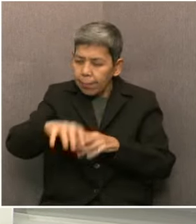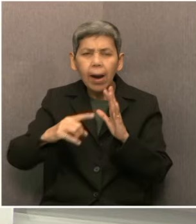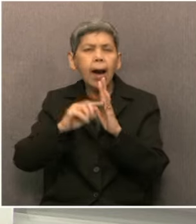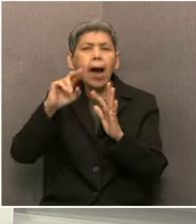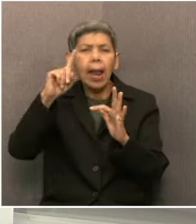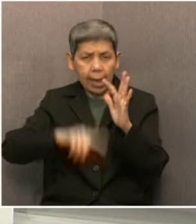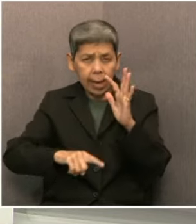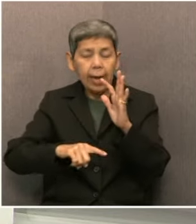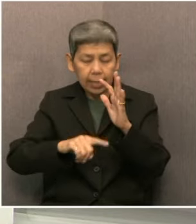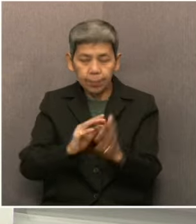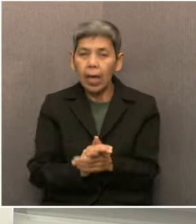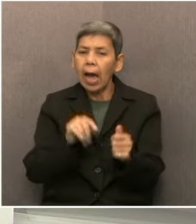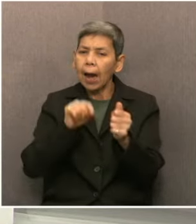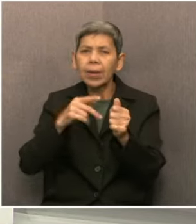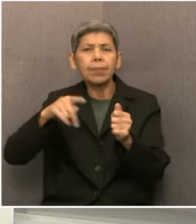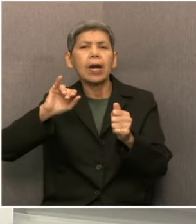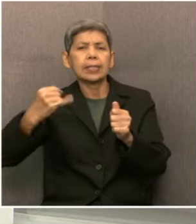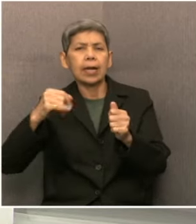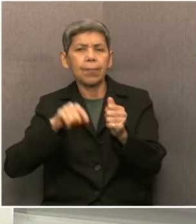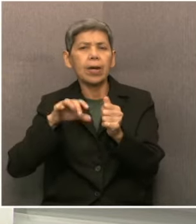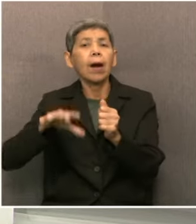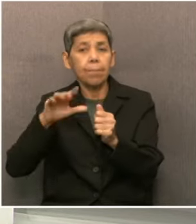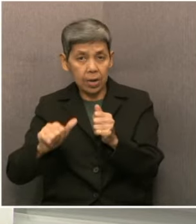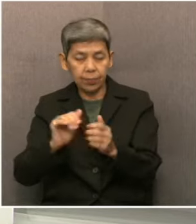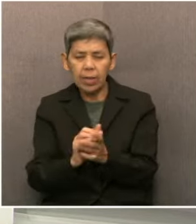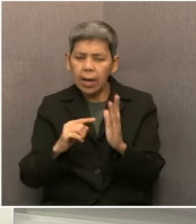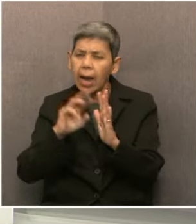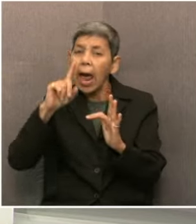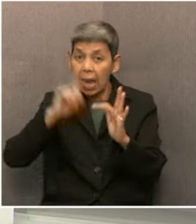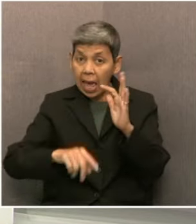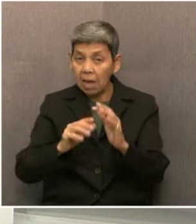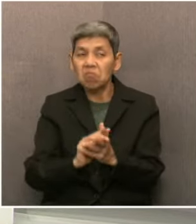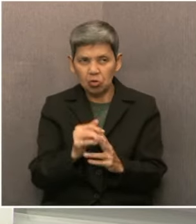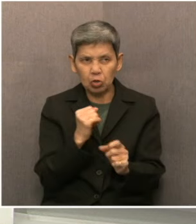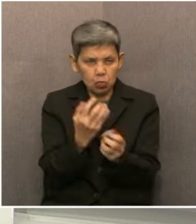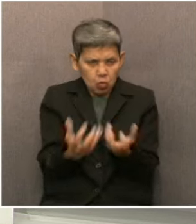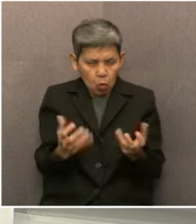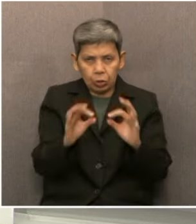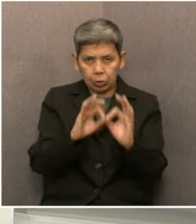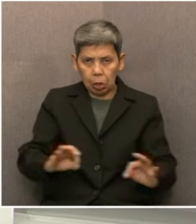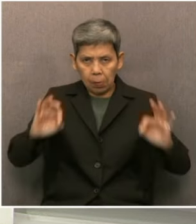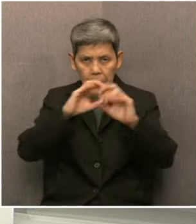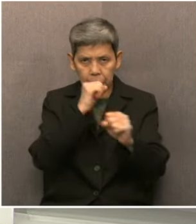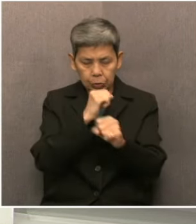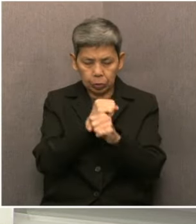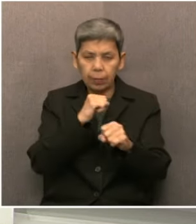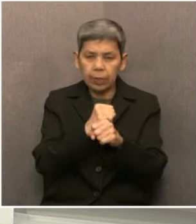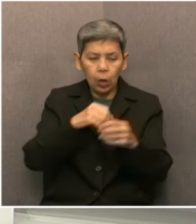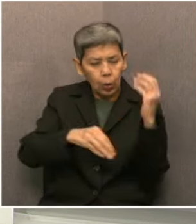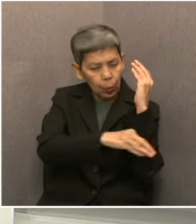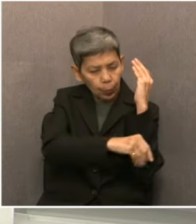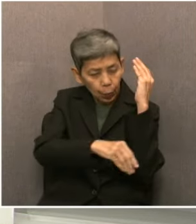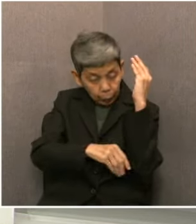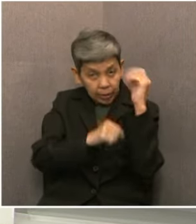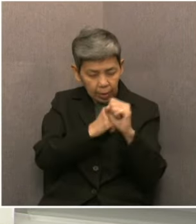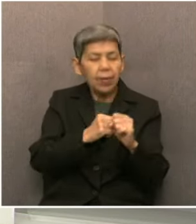อำเภอประจักษ์ศิลปาคมแล้วก็ที่อำเภอเมืองแร่โพแทสเนี่ยก็ถือว่าเป็นวัตถุดิบที่สำคัญในการใช้ผลิตปุ๋ยนะคะแล้วก็จะมี